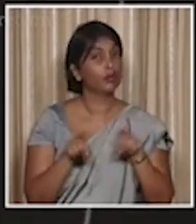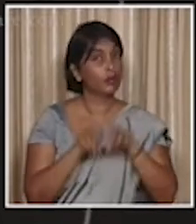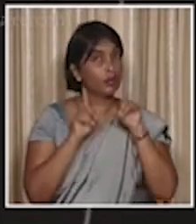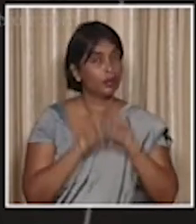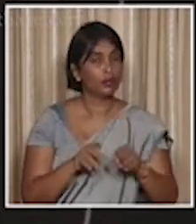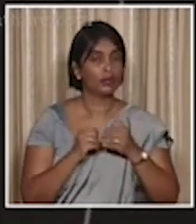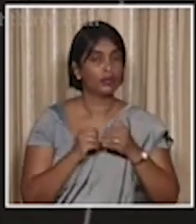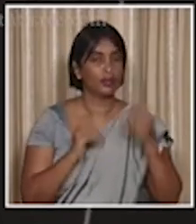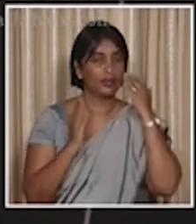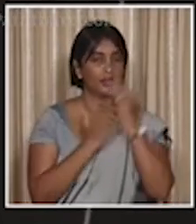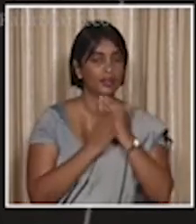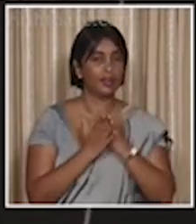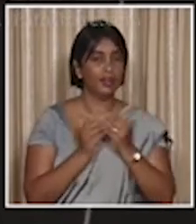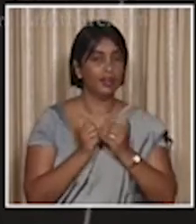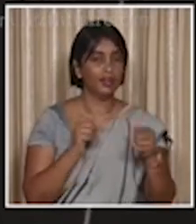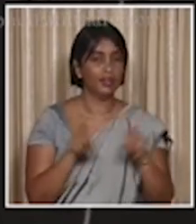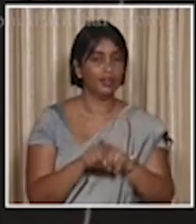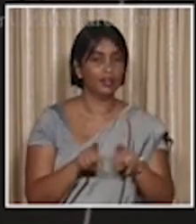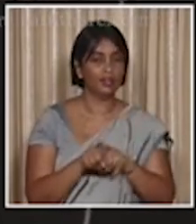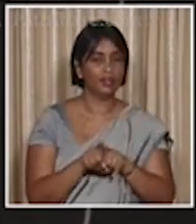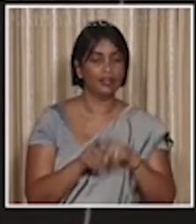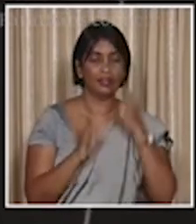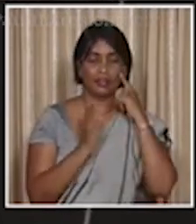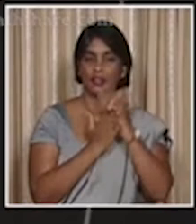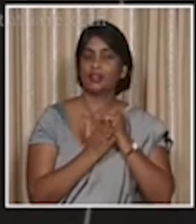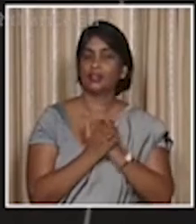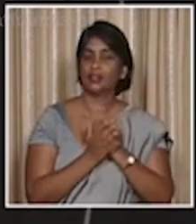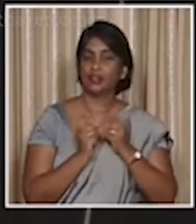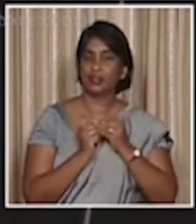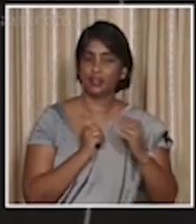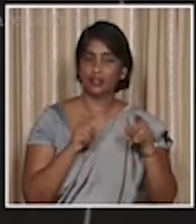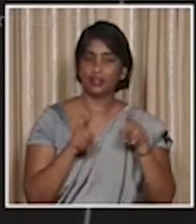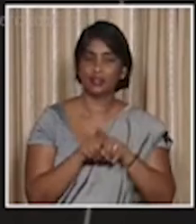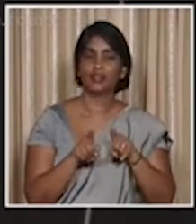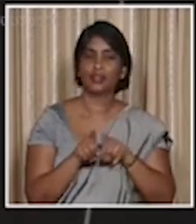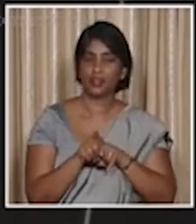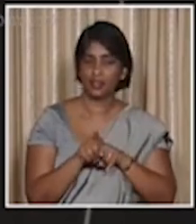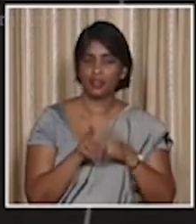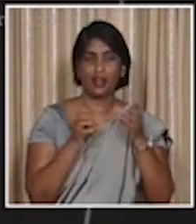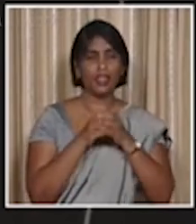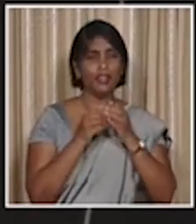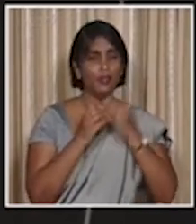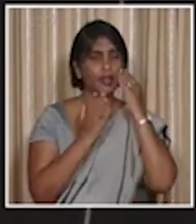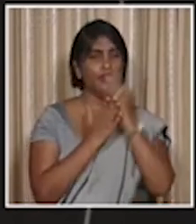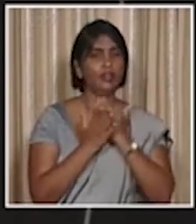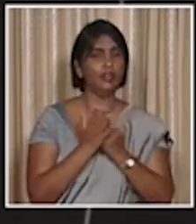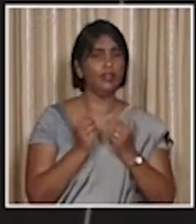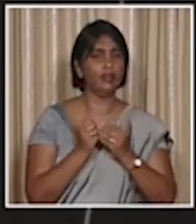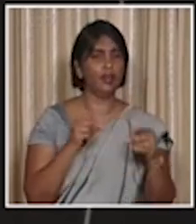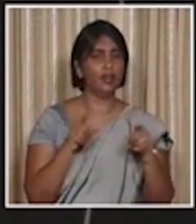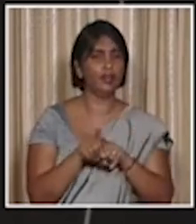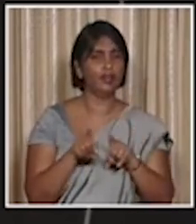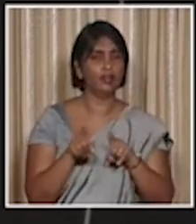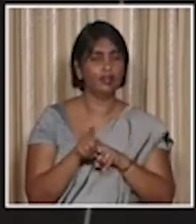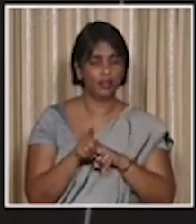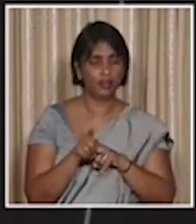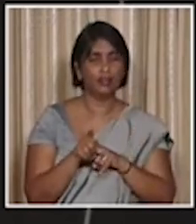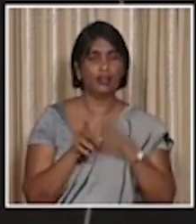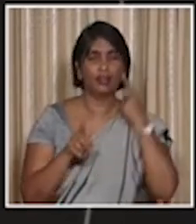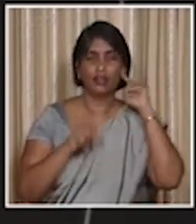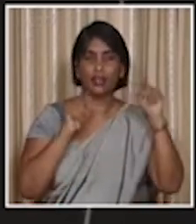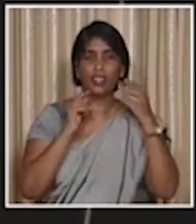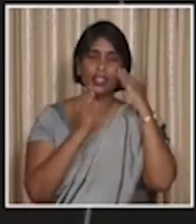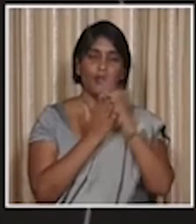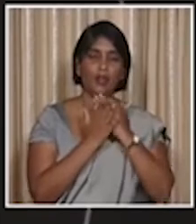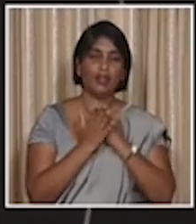එහෙව් එකේ මේ මොකද්ද මේ කරන්නේ මේ පාරට බැහැලා. කණ්ඩායම් කීපයක් බෙදිලා පාරවල් හැම කොනකම